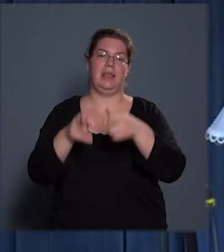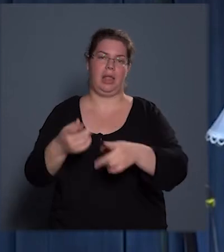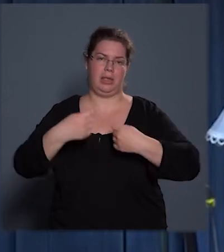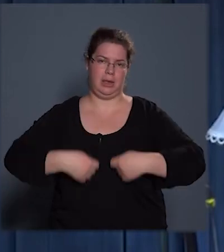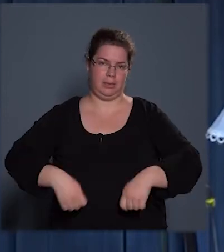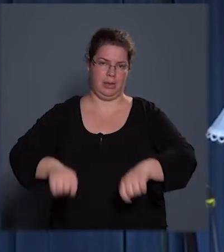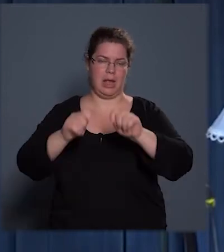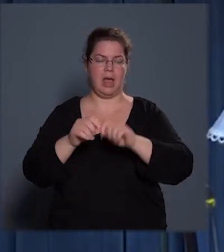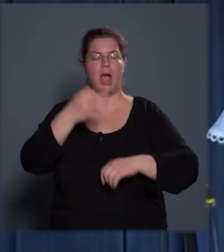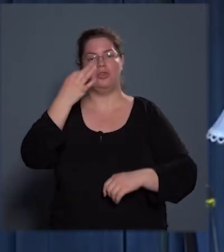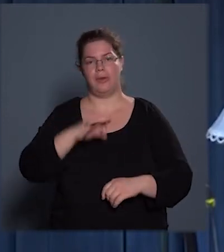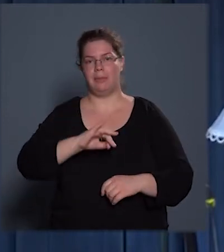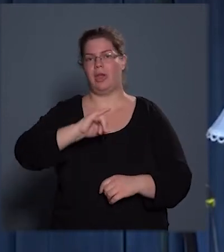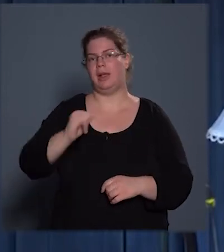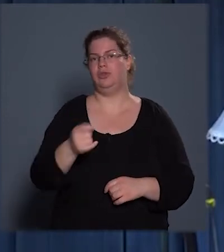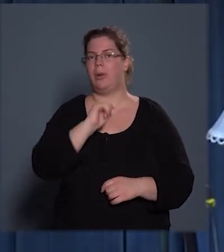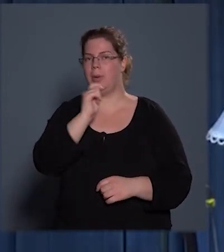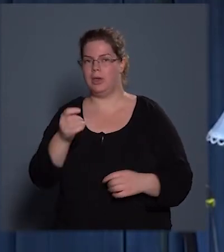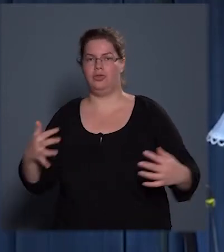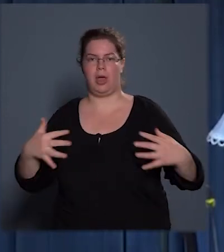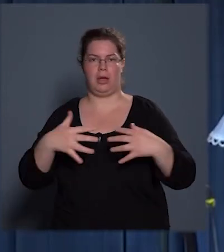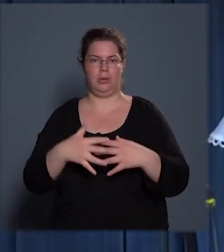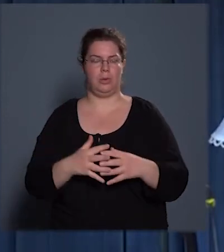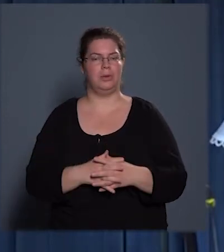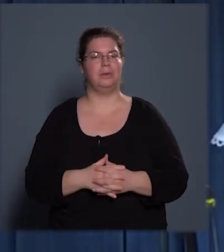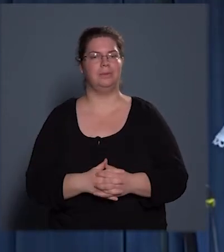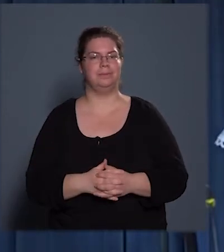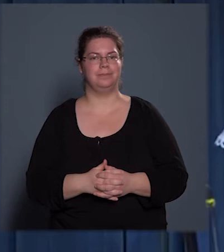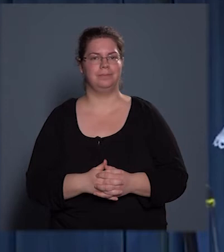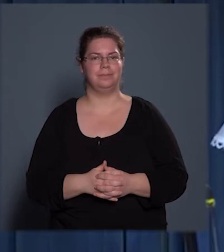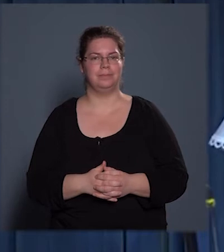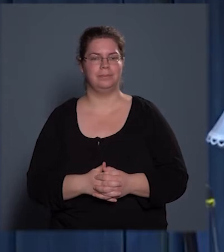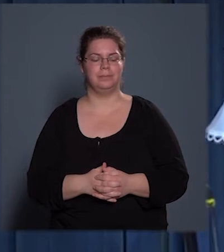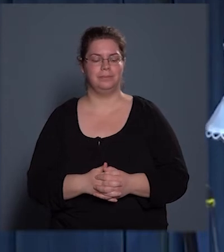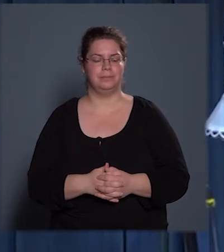építenek a svábság és a magyarság között.